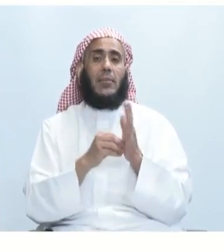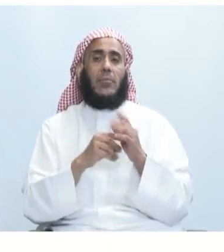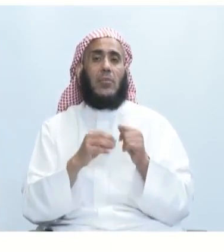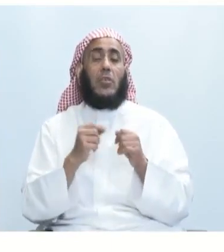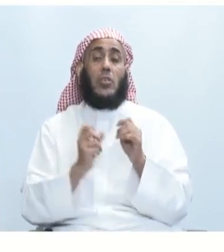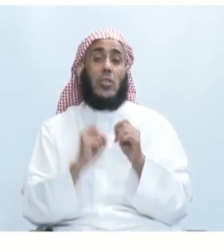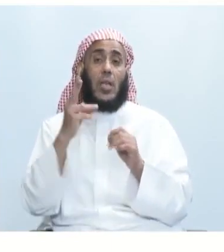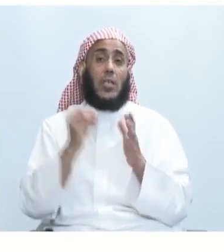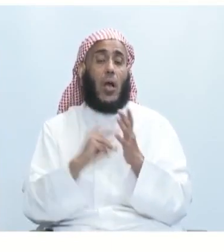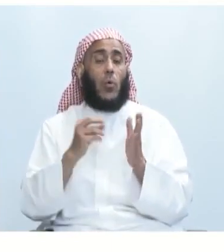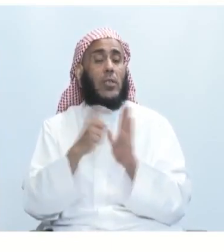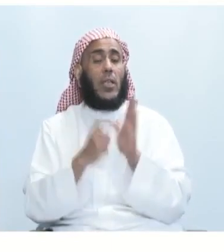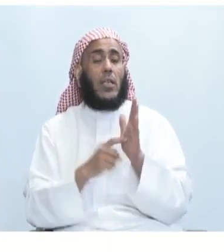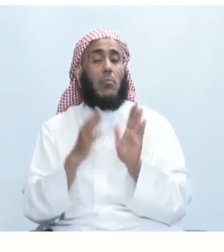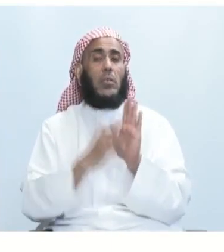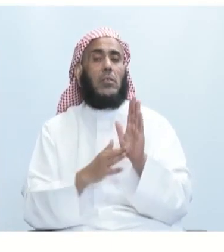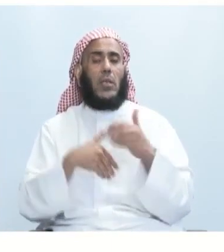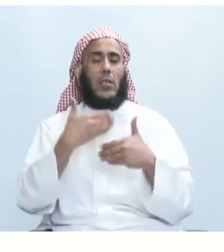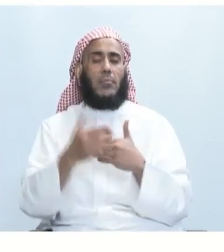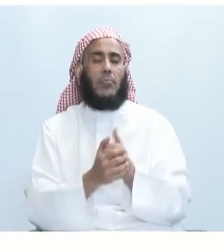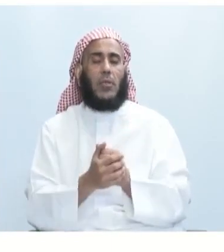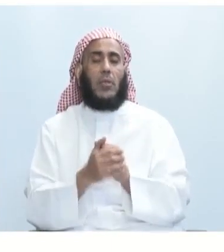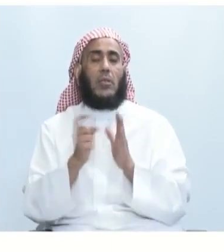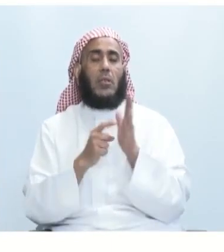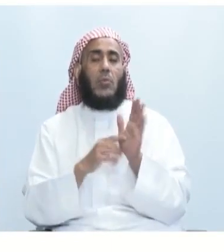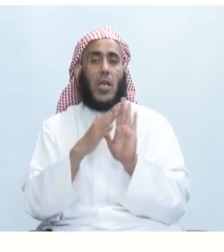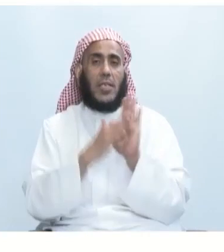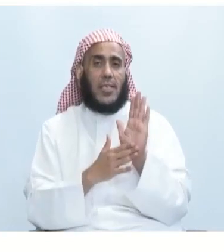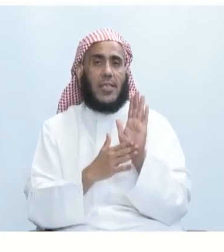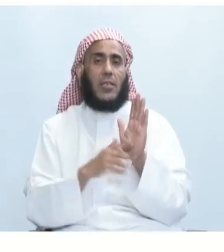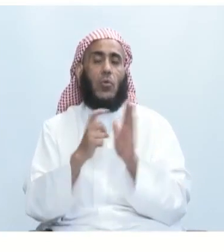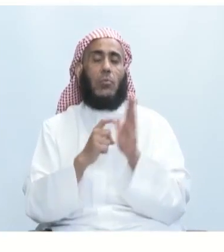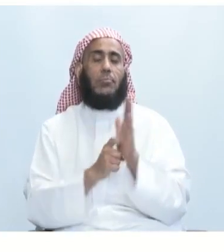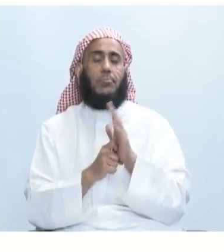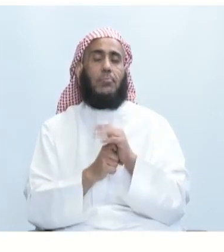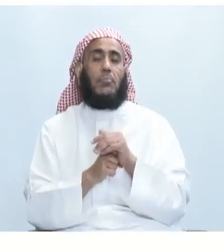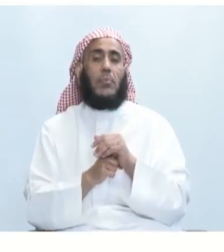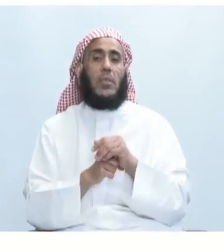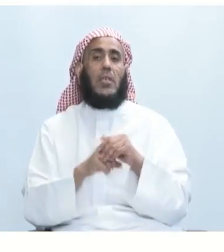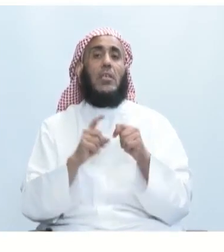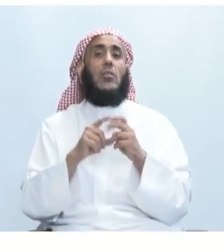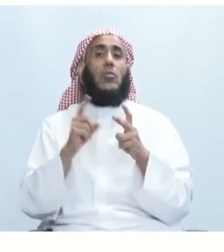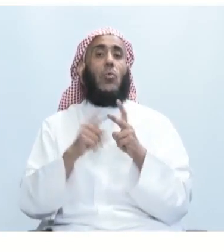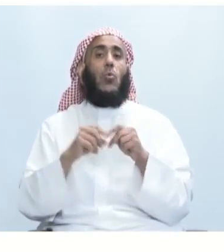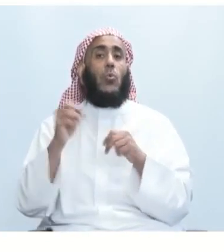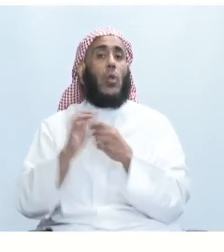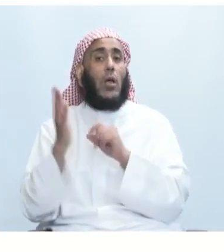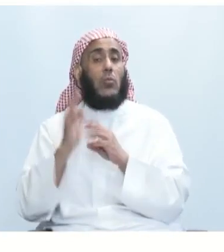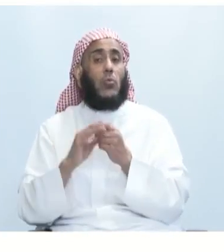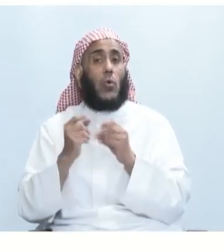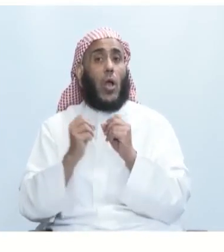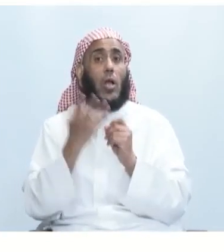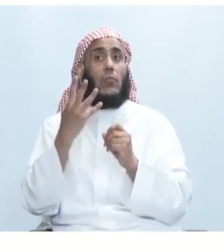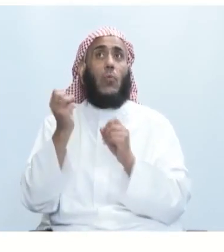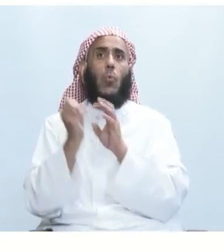استنتاجاتك حول تنظيم النص سناتي لي تنظيم النص هنا النص سنمه جهاز انذار الحريق يعد جهاز كشف